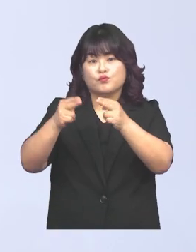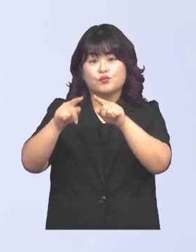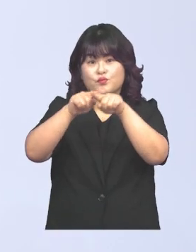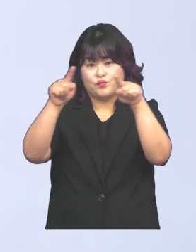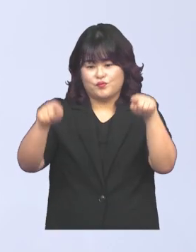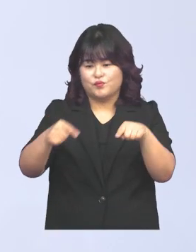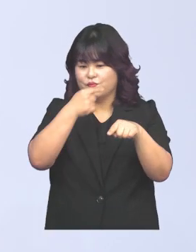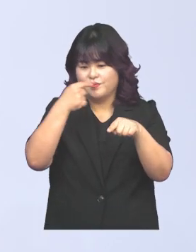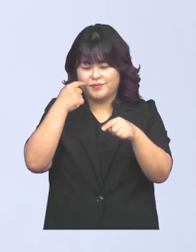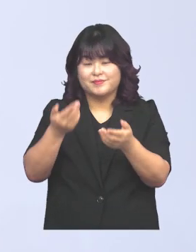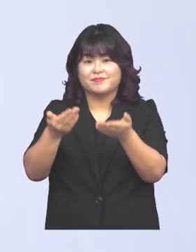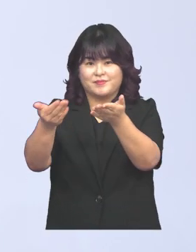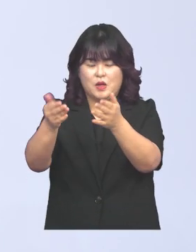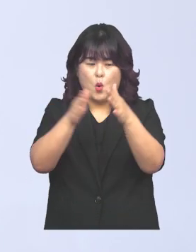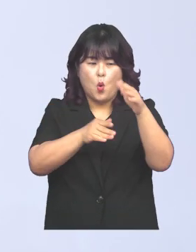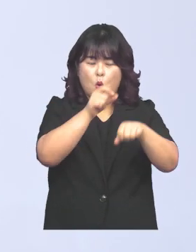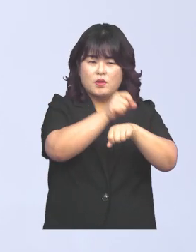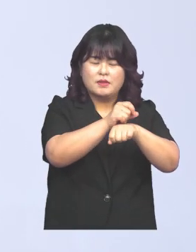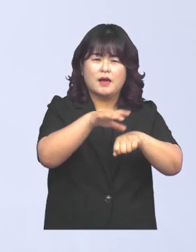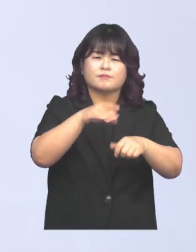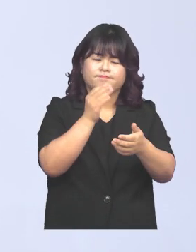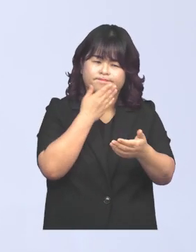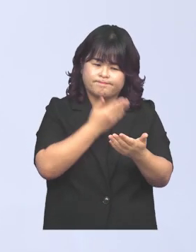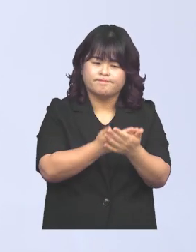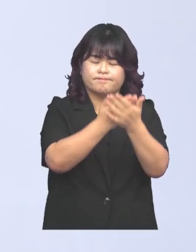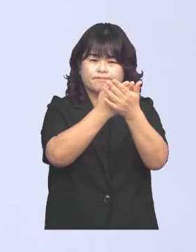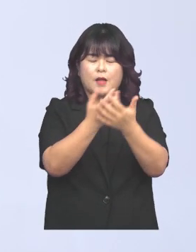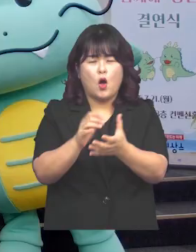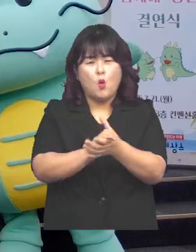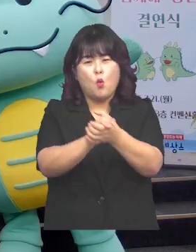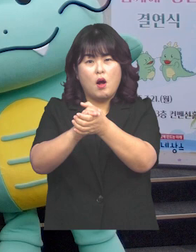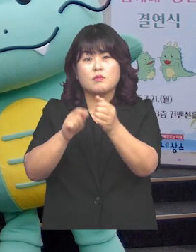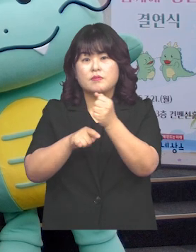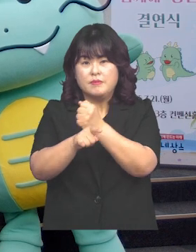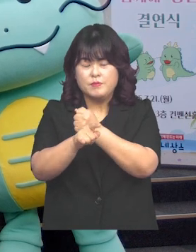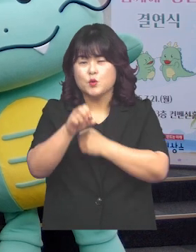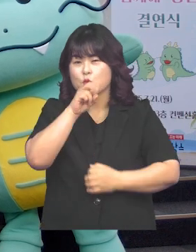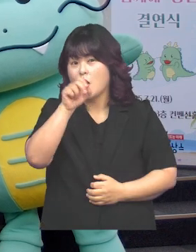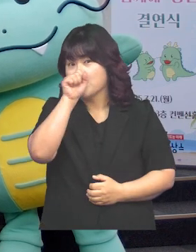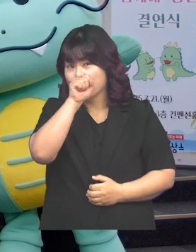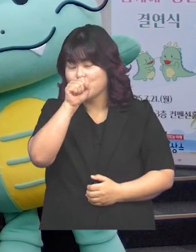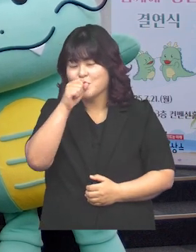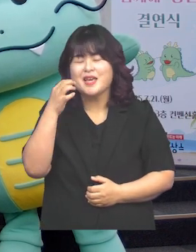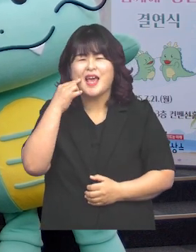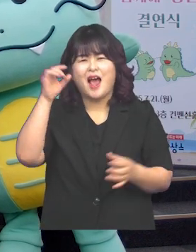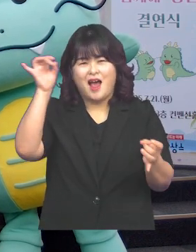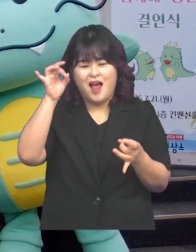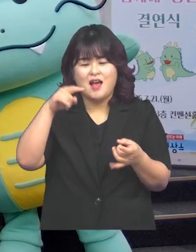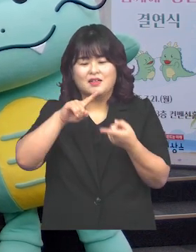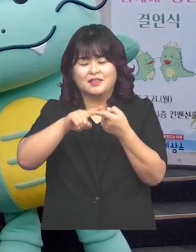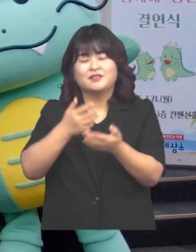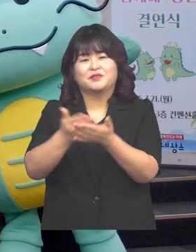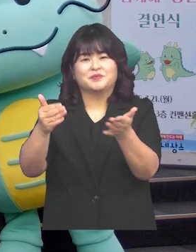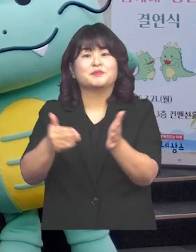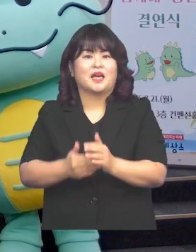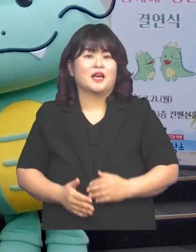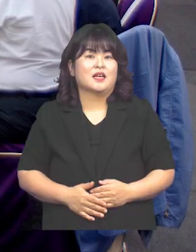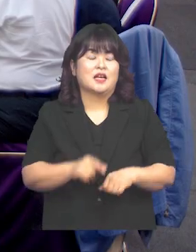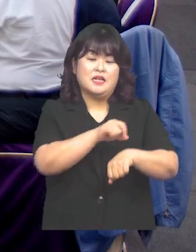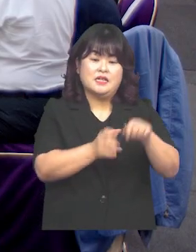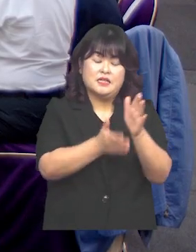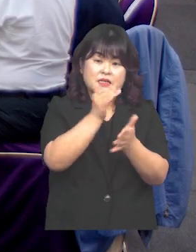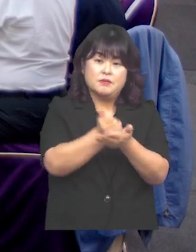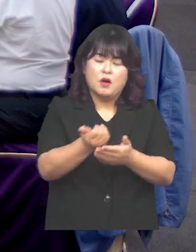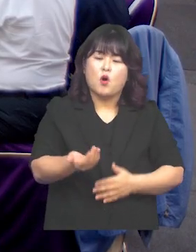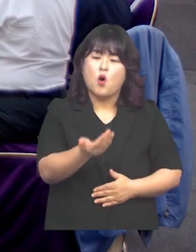수여하고 공직자로서 성장과 화합을 기원하는 의미를 담아 조화용 인형을 전달했습니다. 이 시장은